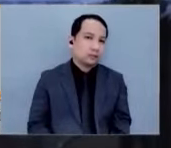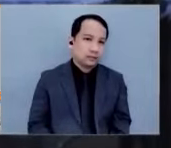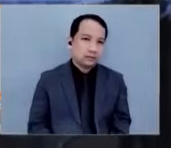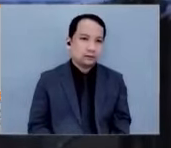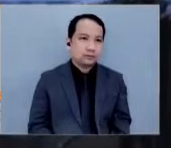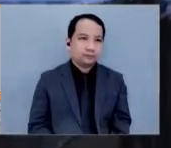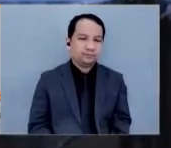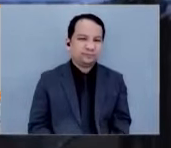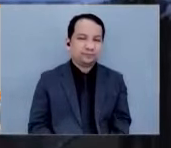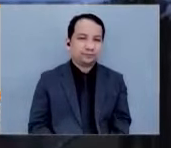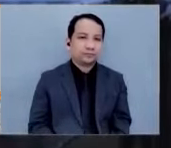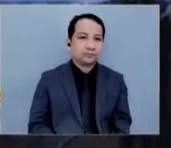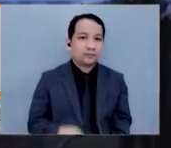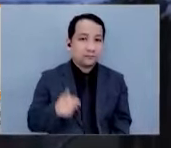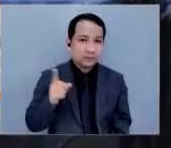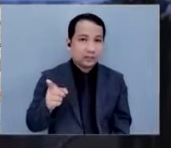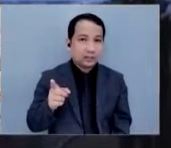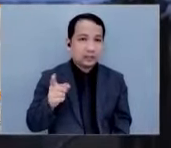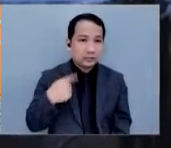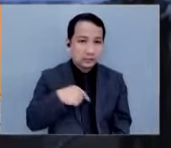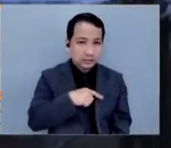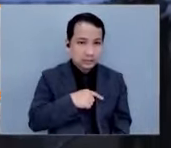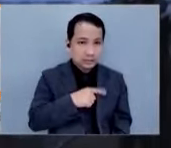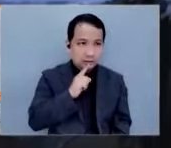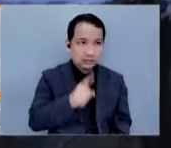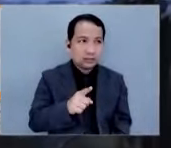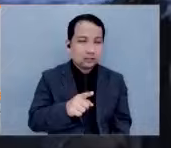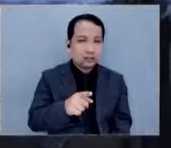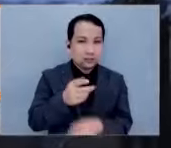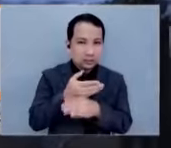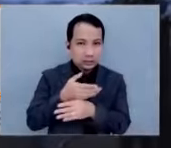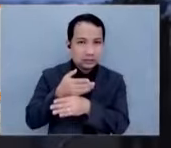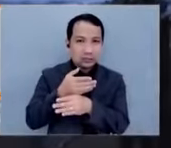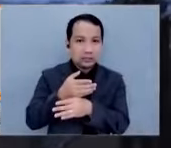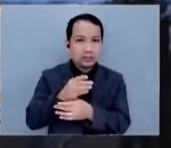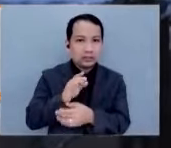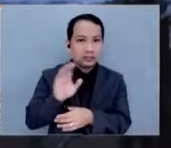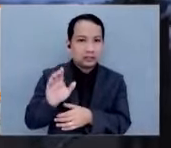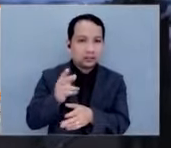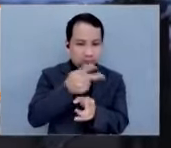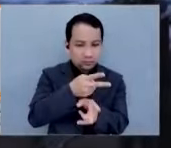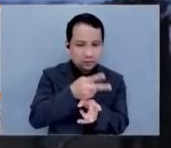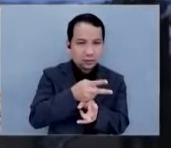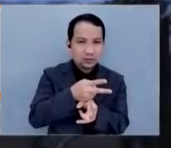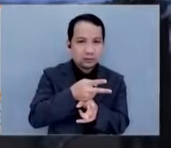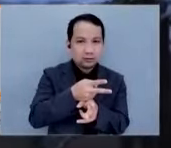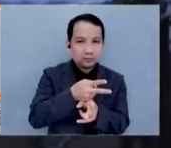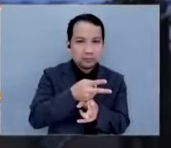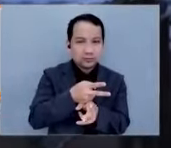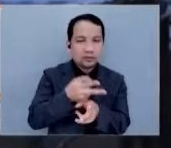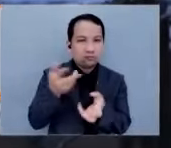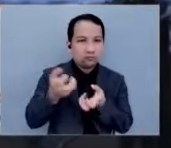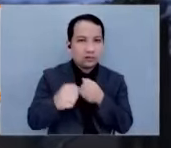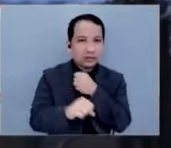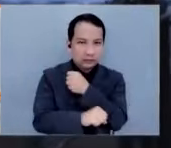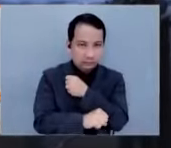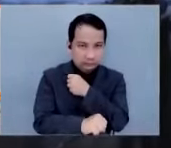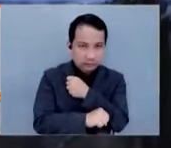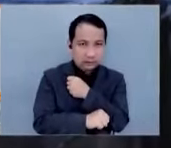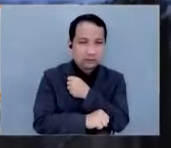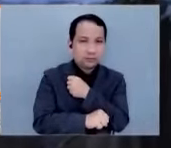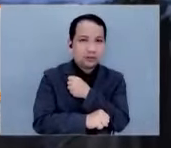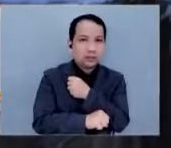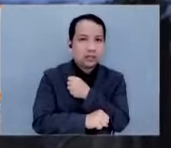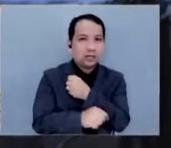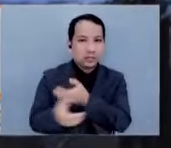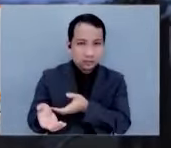mga inatasin natin na mga laga ng kaban ng bigas ay ang siyang nagnanakaw o nagpupuslit nito